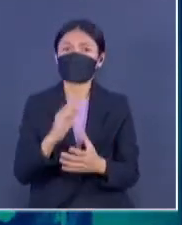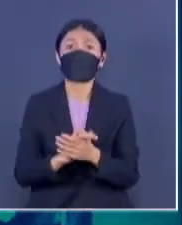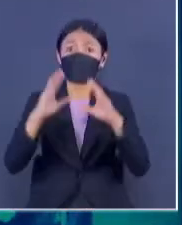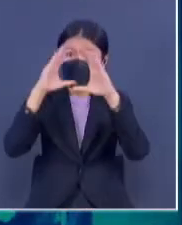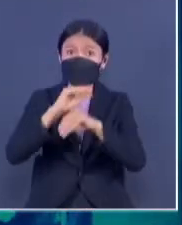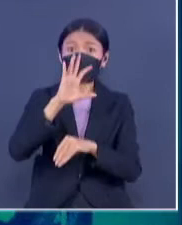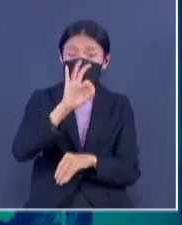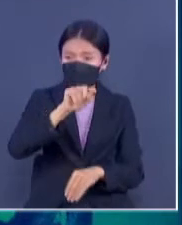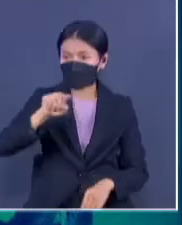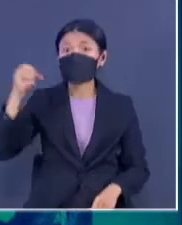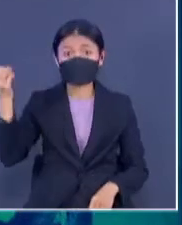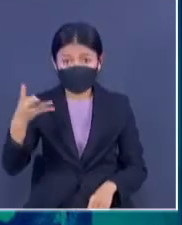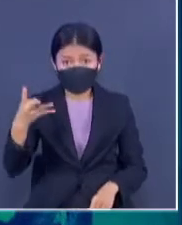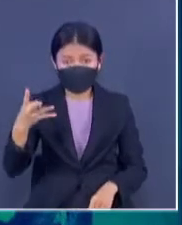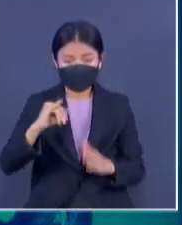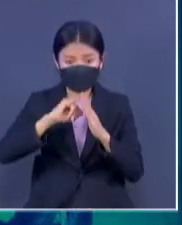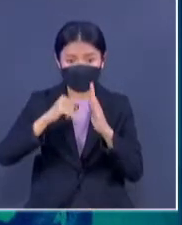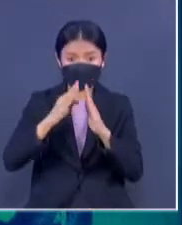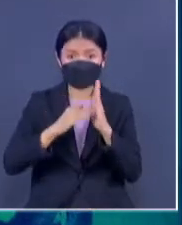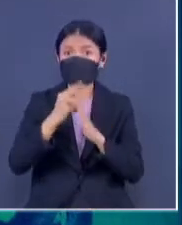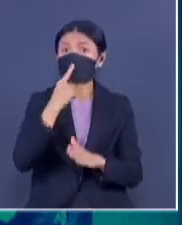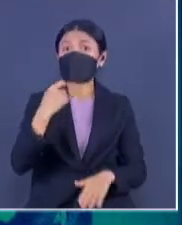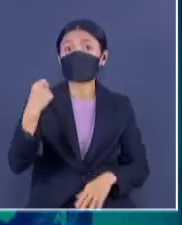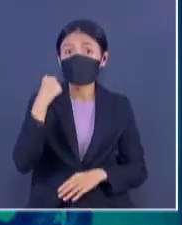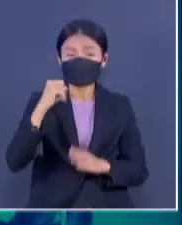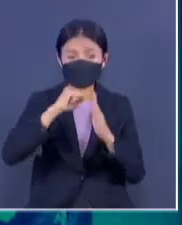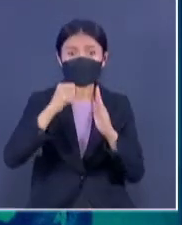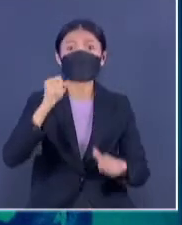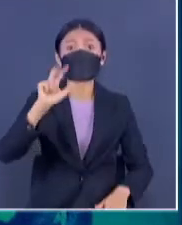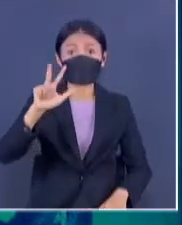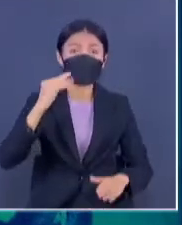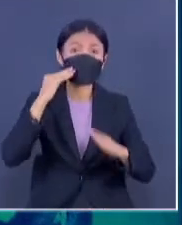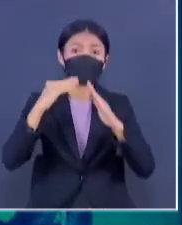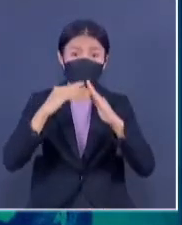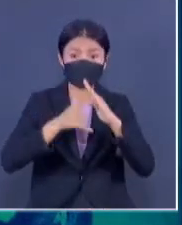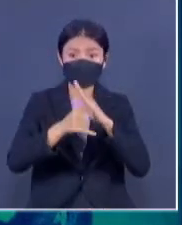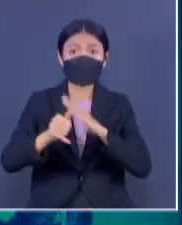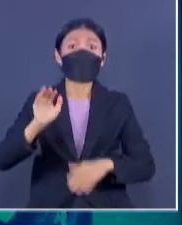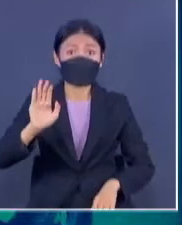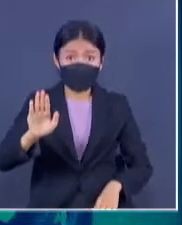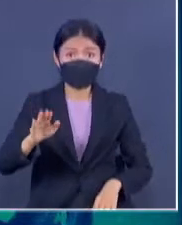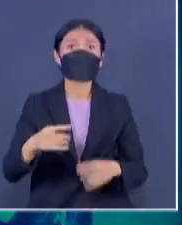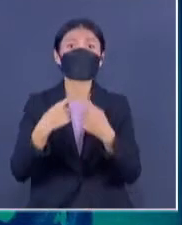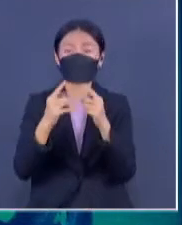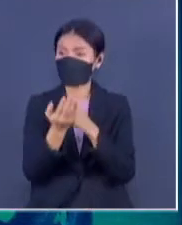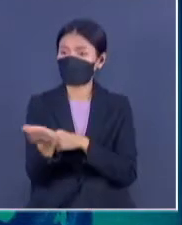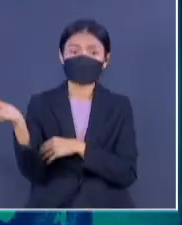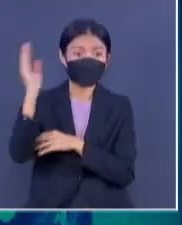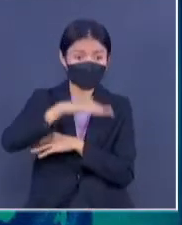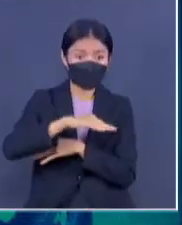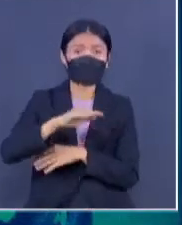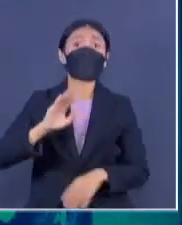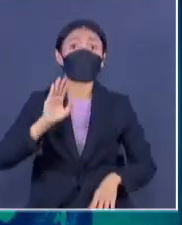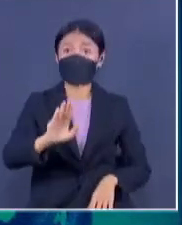ถึงตีสี่พื้นที่สีแดงเข้ม13จังหวัดห้ามออกนอกบ้านนะฮะส่วนช่วงเวลากลางวันเนี่ยไม่ถึงกับห้